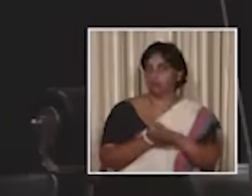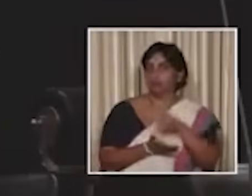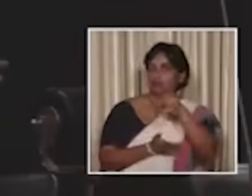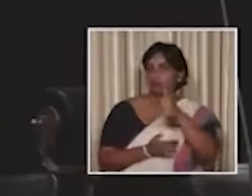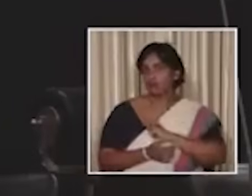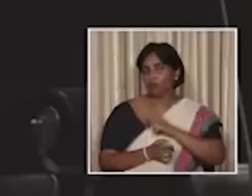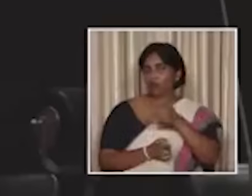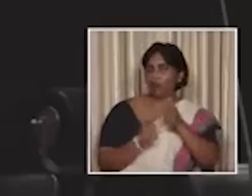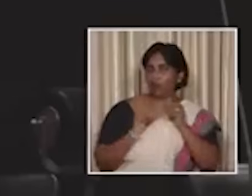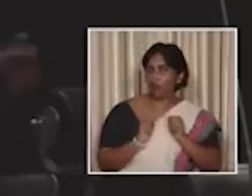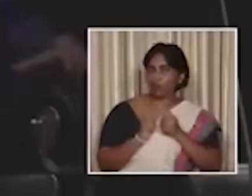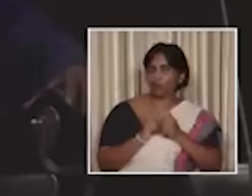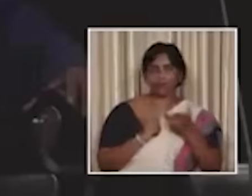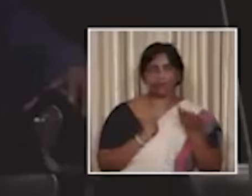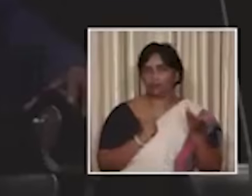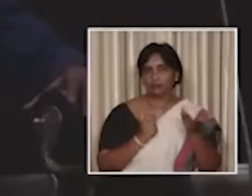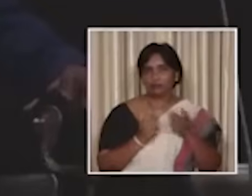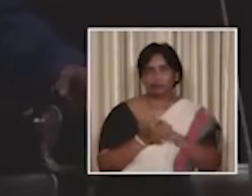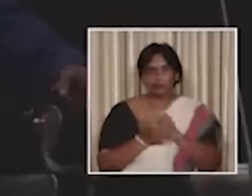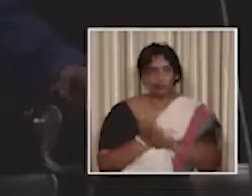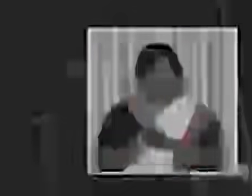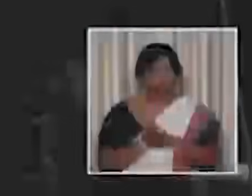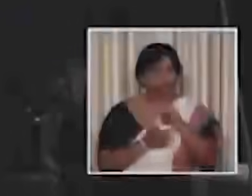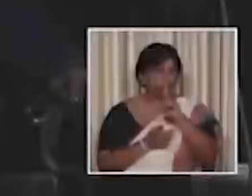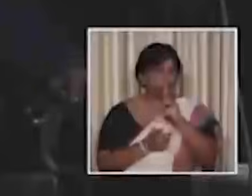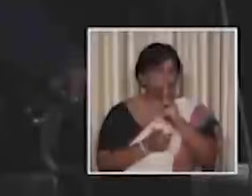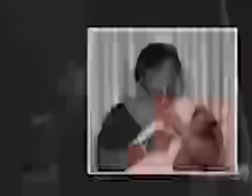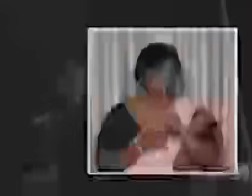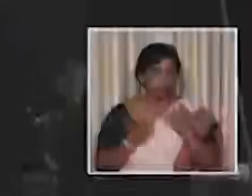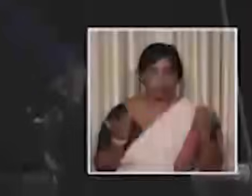You can't just string us along all the time.